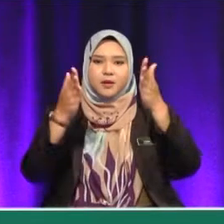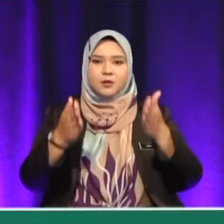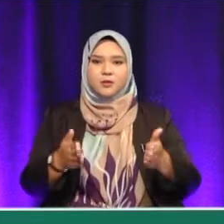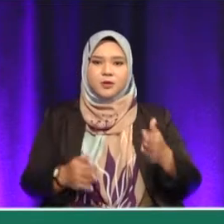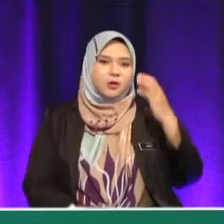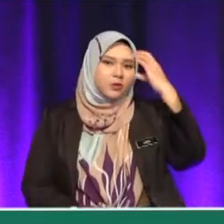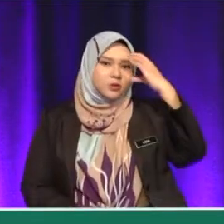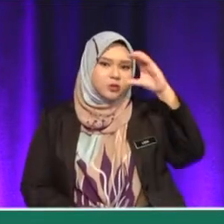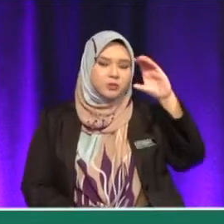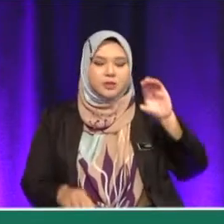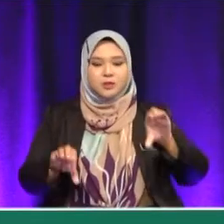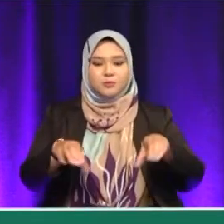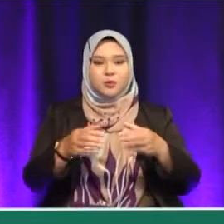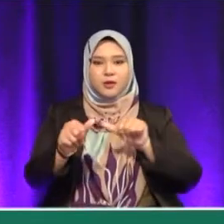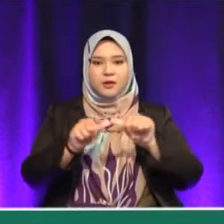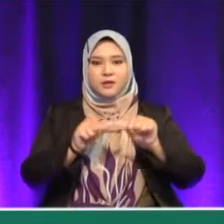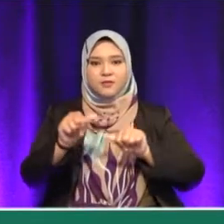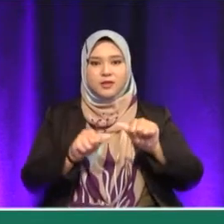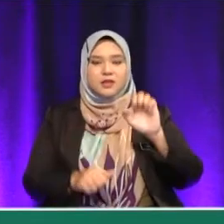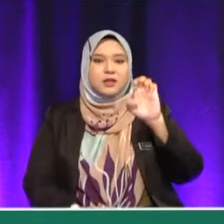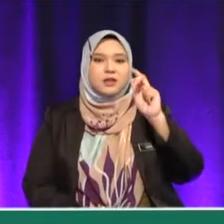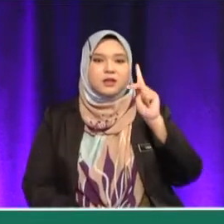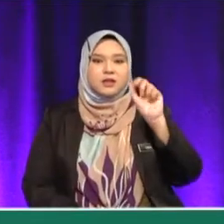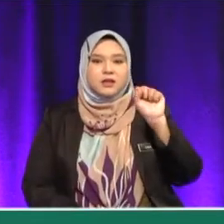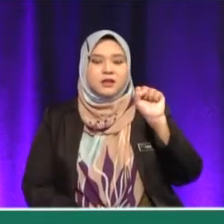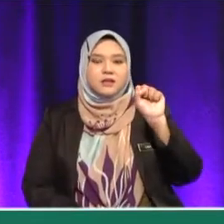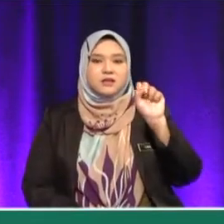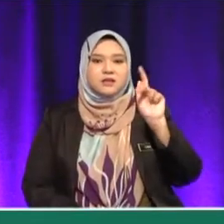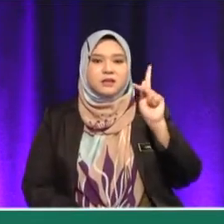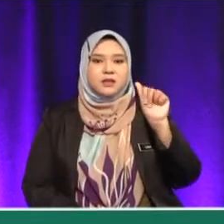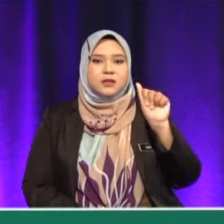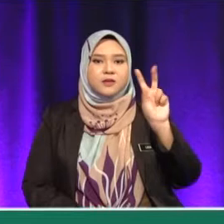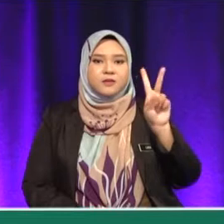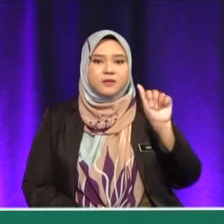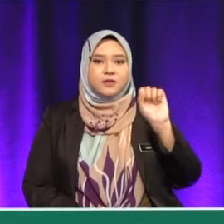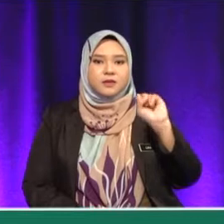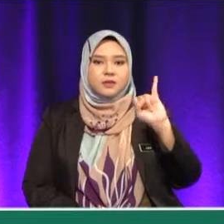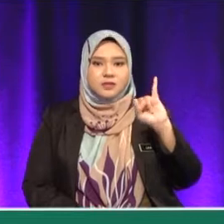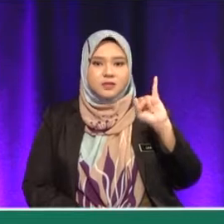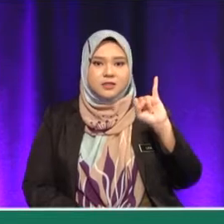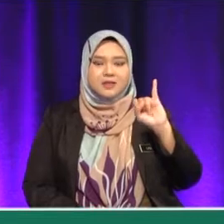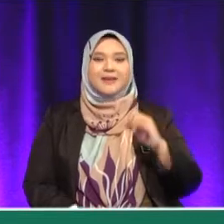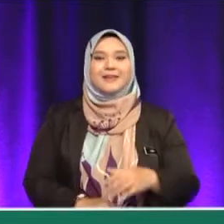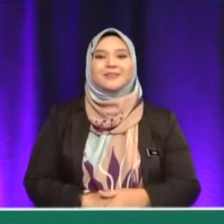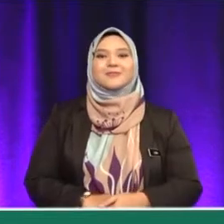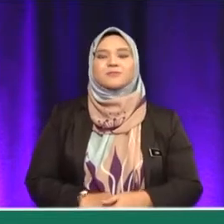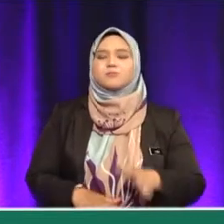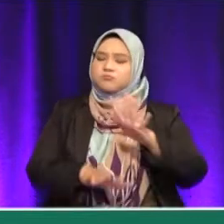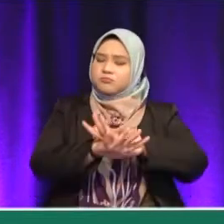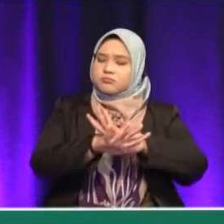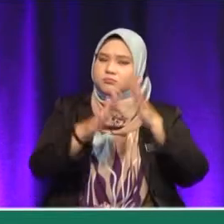SK basi dan ini ya sebenarnya pernah menjadi tumpuan pelancong sejak diistilahkan sebagai